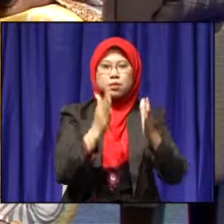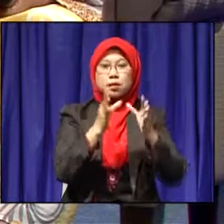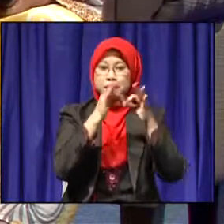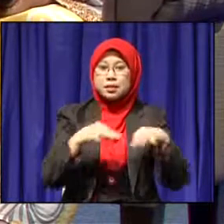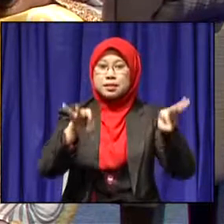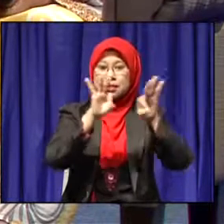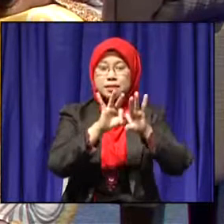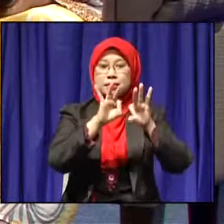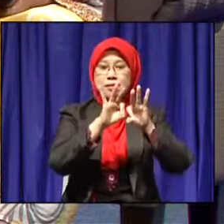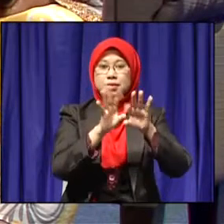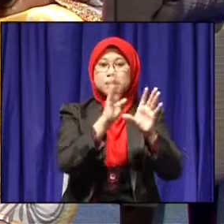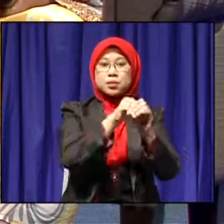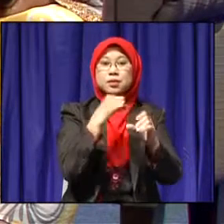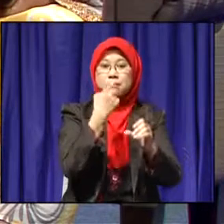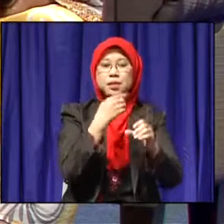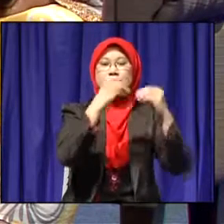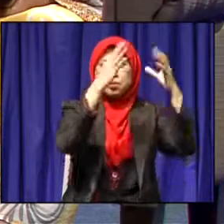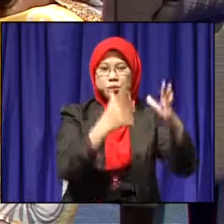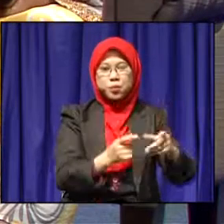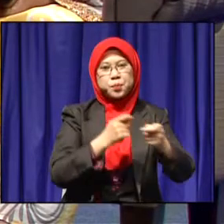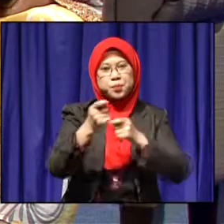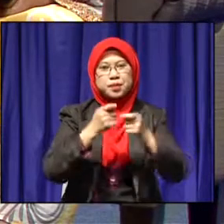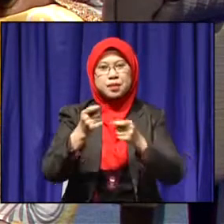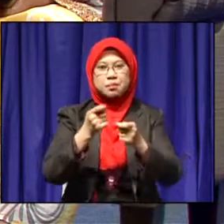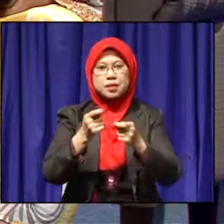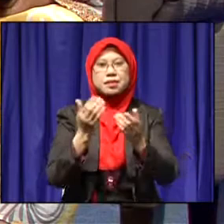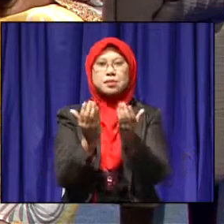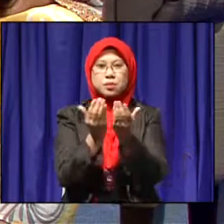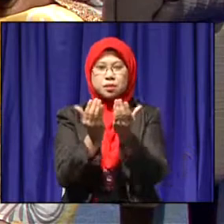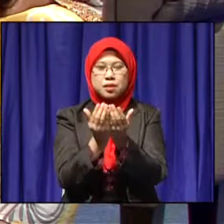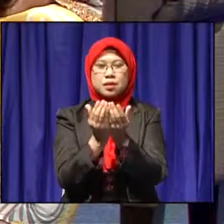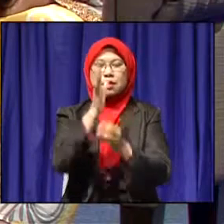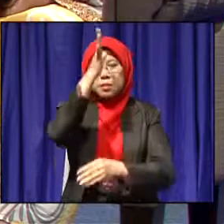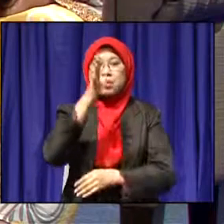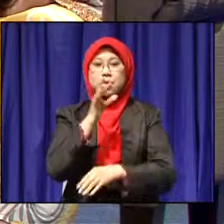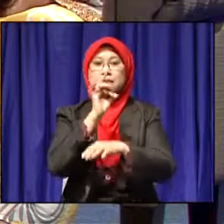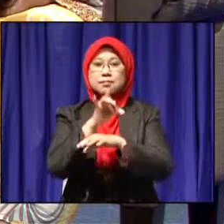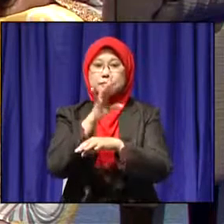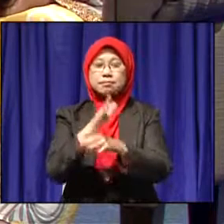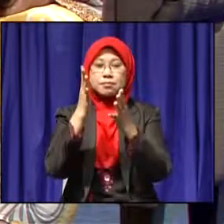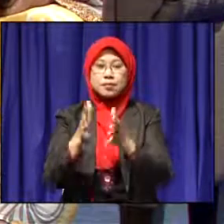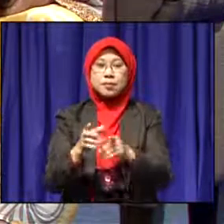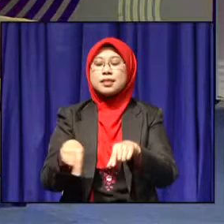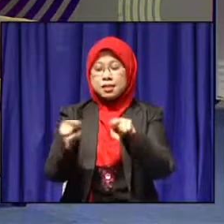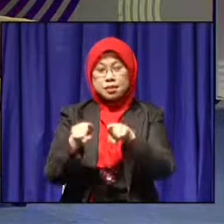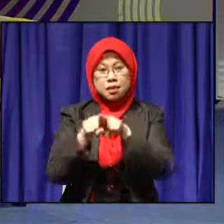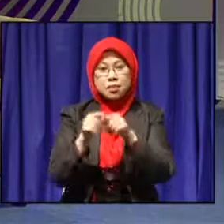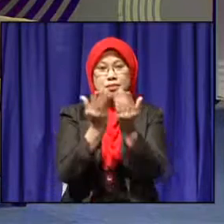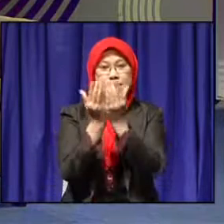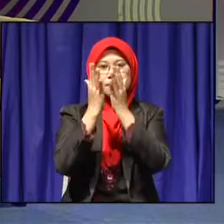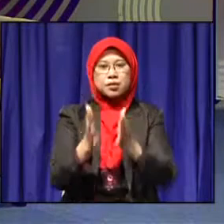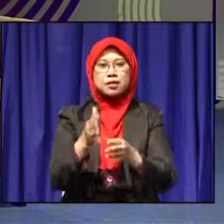ya termasuk guru petak diskolah Ibu bapekam selesai termasuk juga murid ya telah